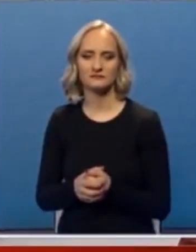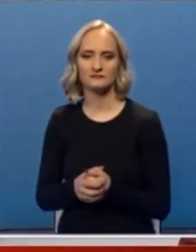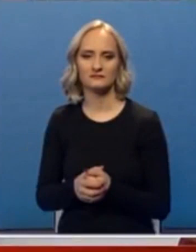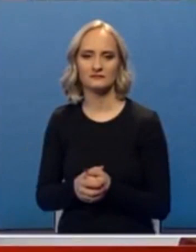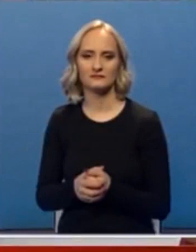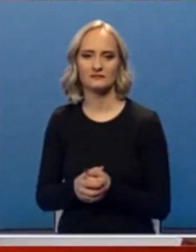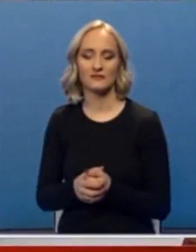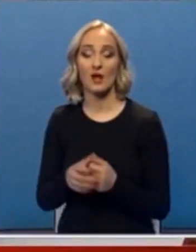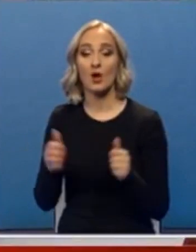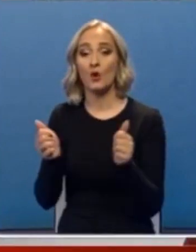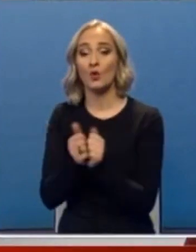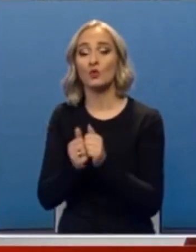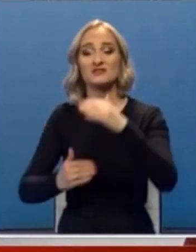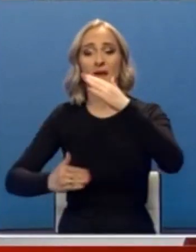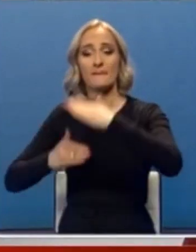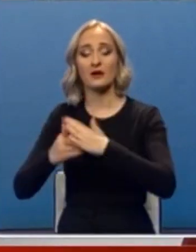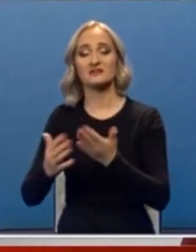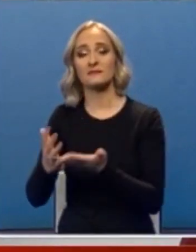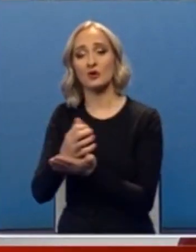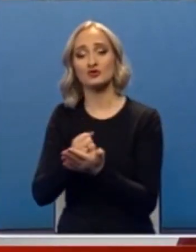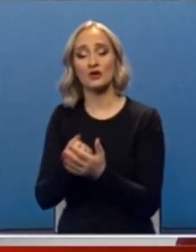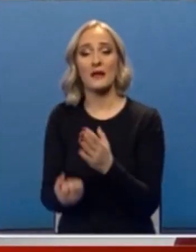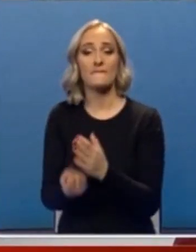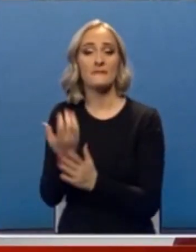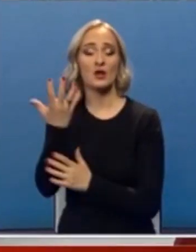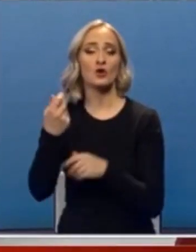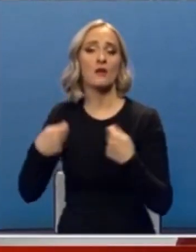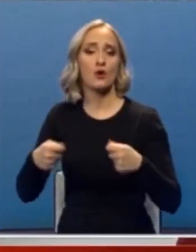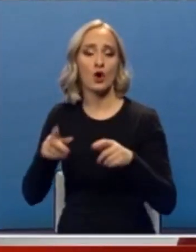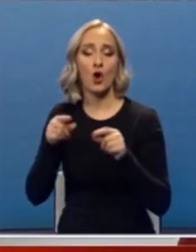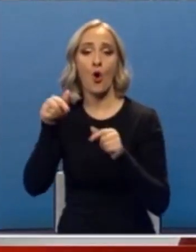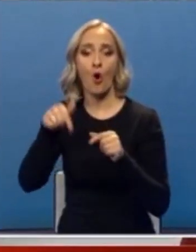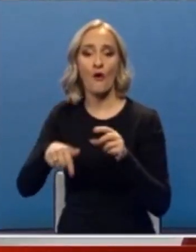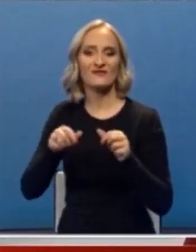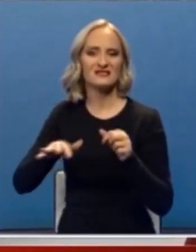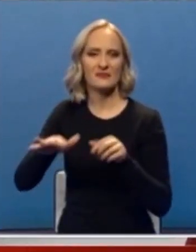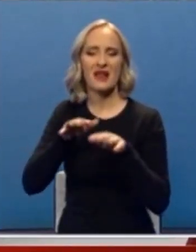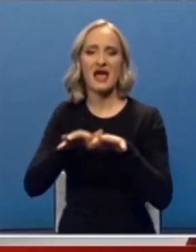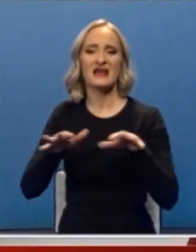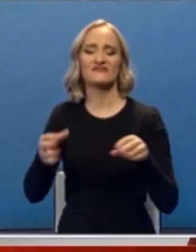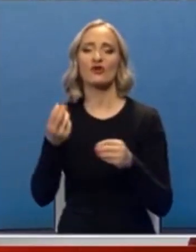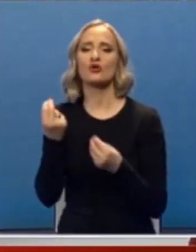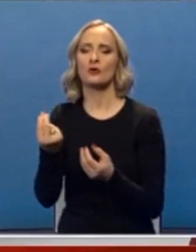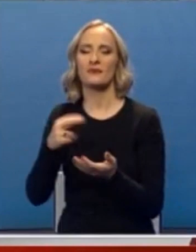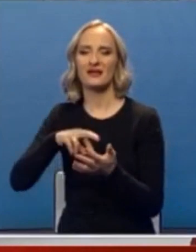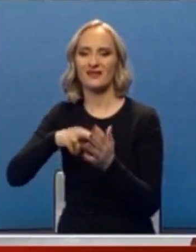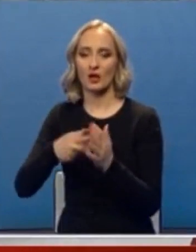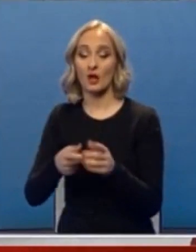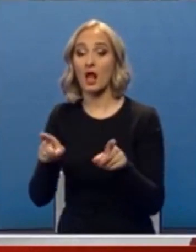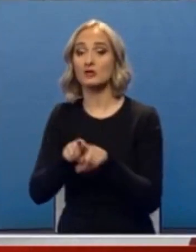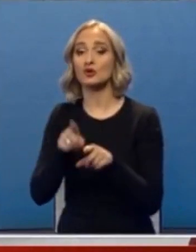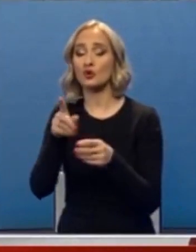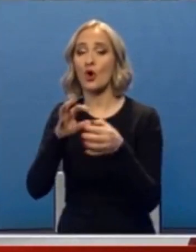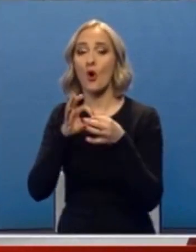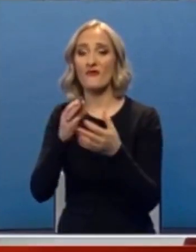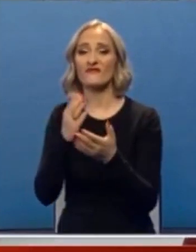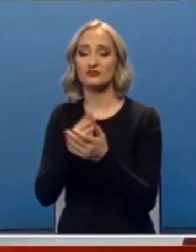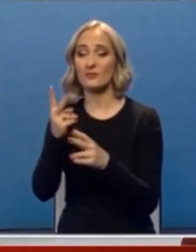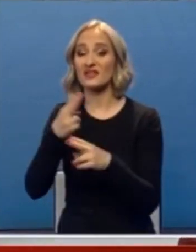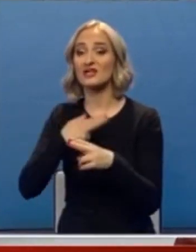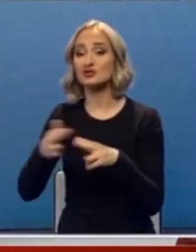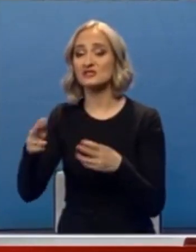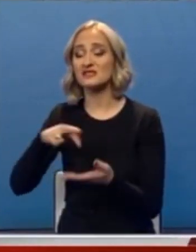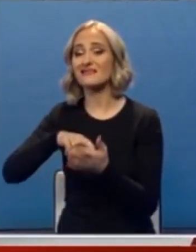Da uz maksimalno iskorišćenje prirodnih resursa ove zemlje razvijete dobre tehnologije, ali da to obavezno budu i